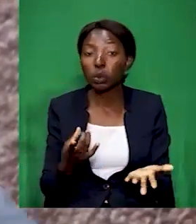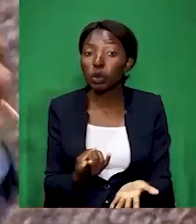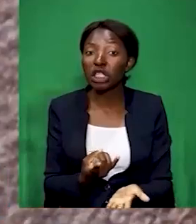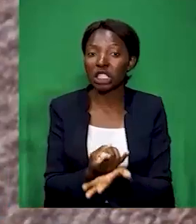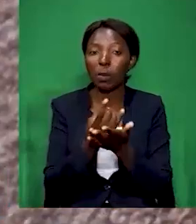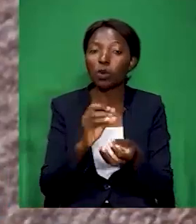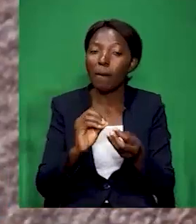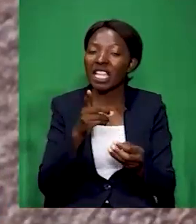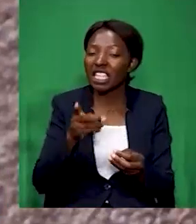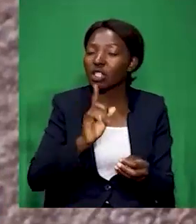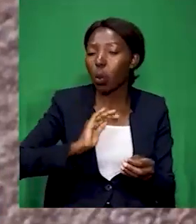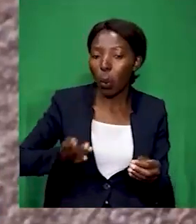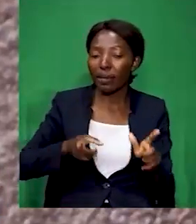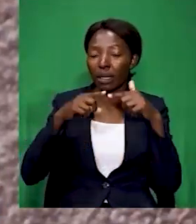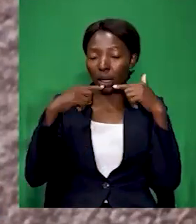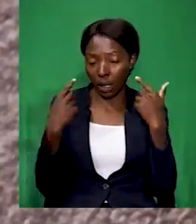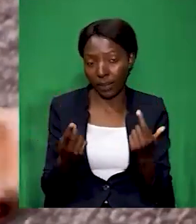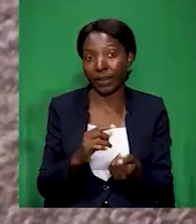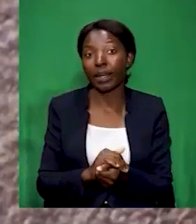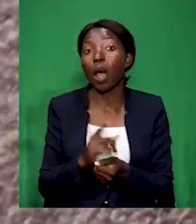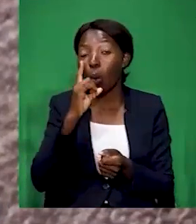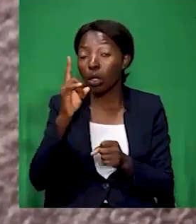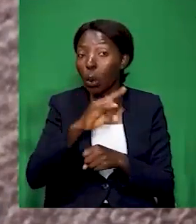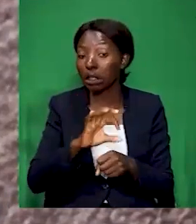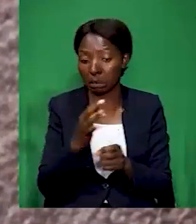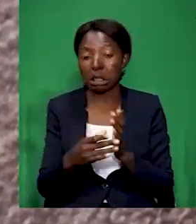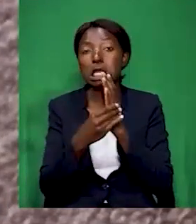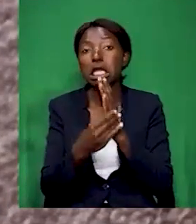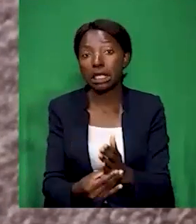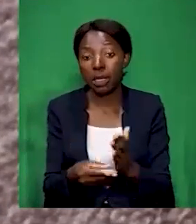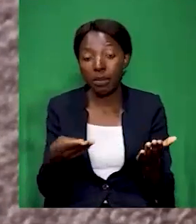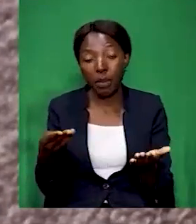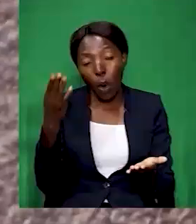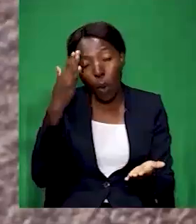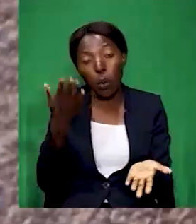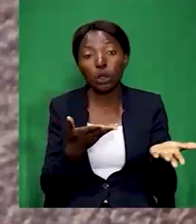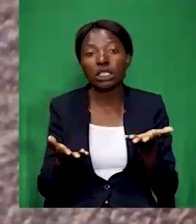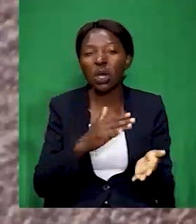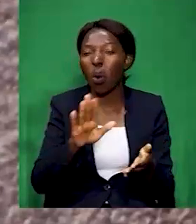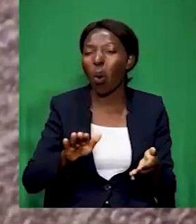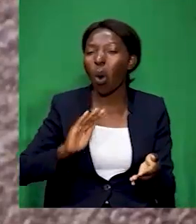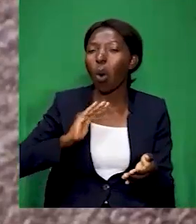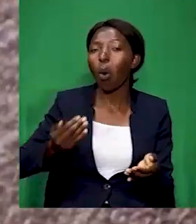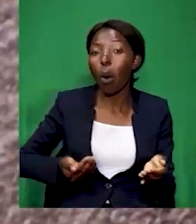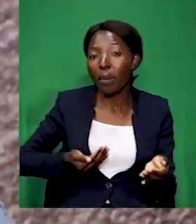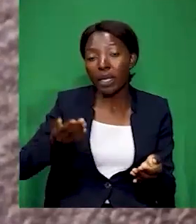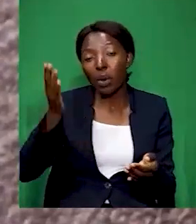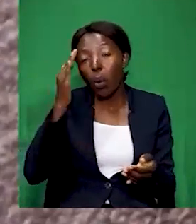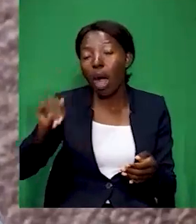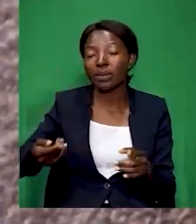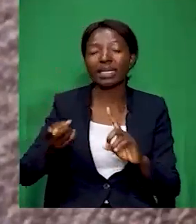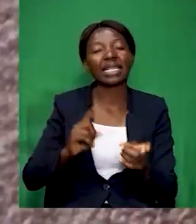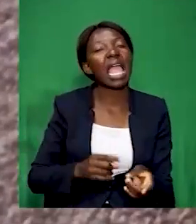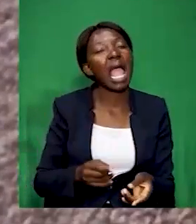dzive nemufaro ngaindikudzei vana vamwari kana mweya wamwari wotungamirira vanogova chirikadzi nenherera dzinowana mufaro